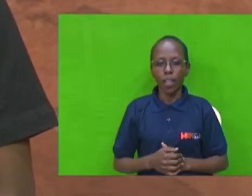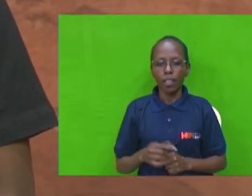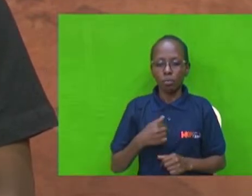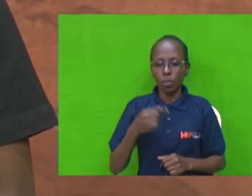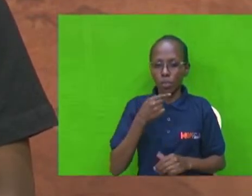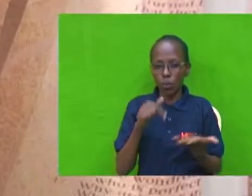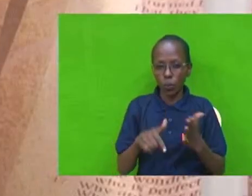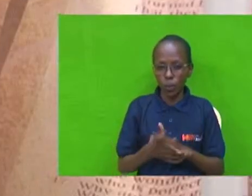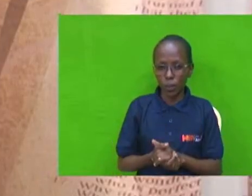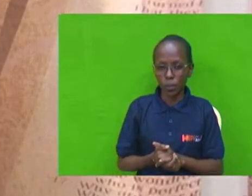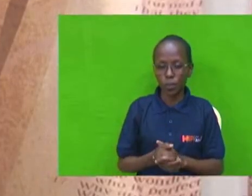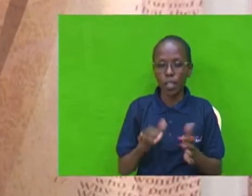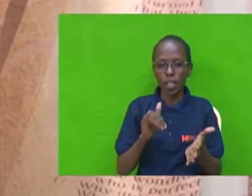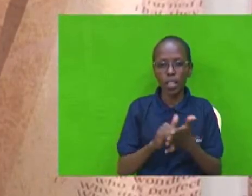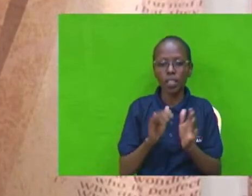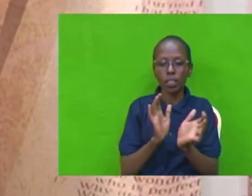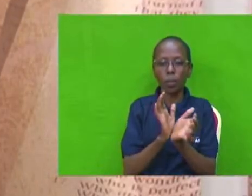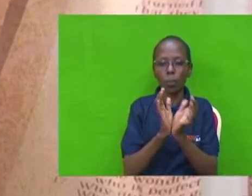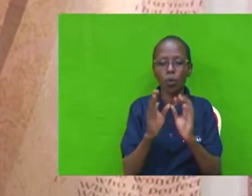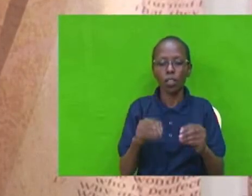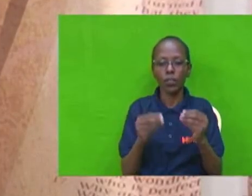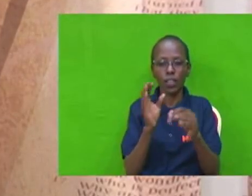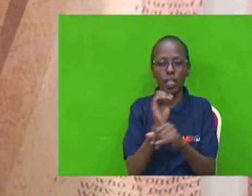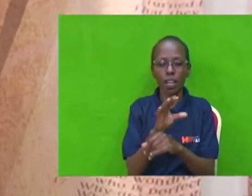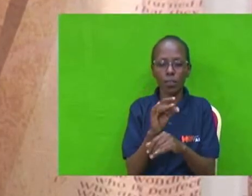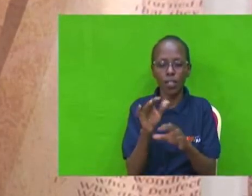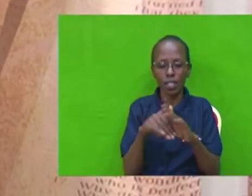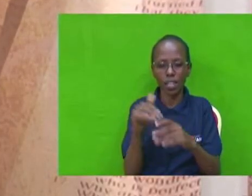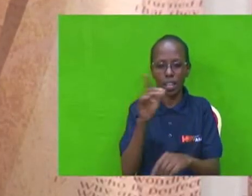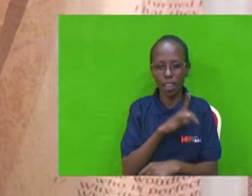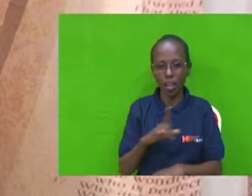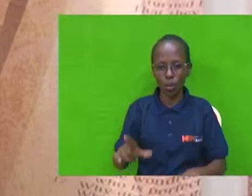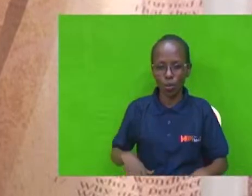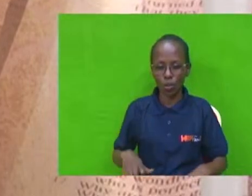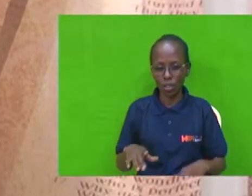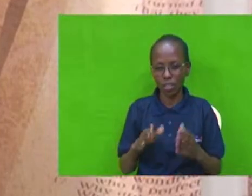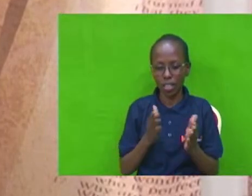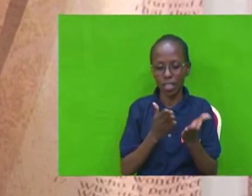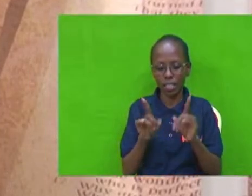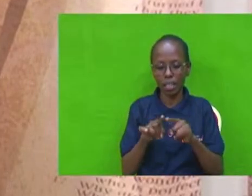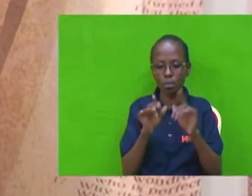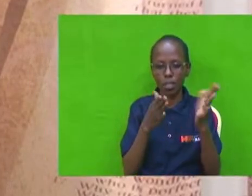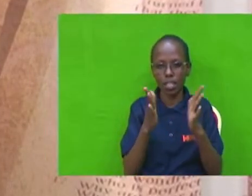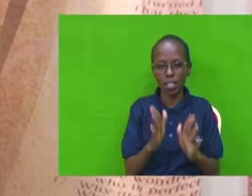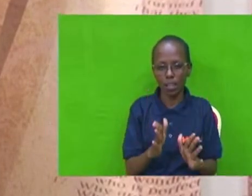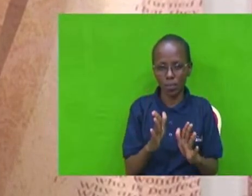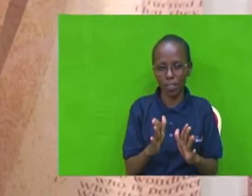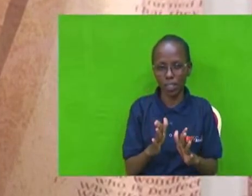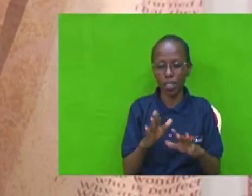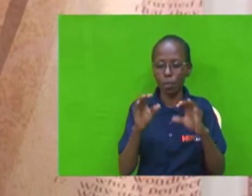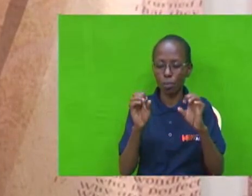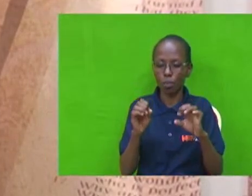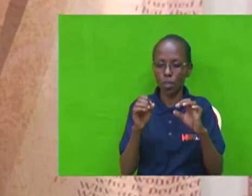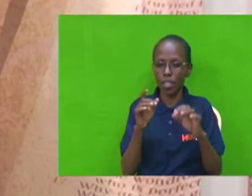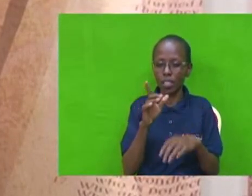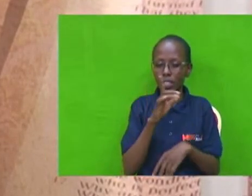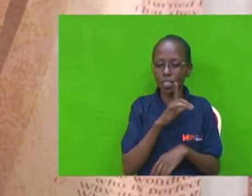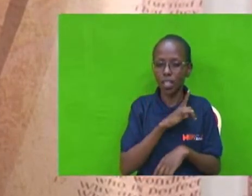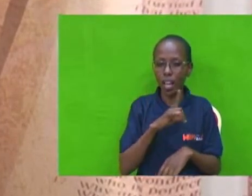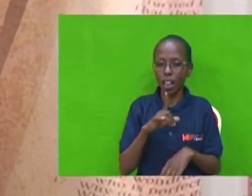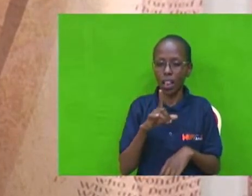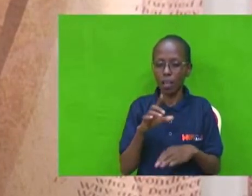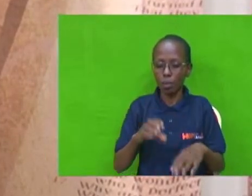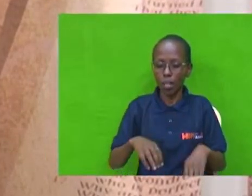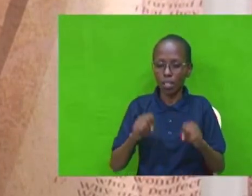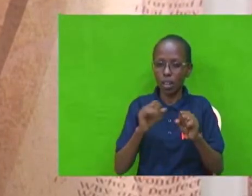kwamba Paulo anatoa wasia kwa bwana na ule mtumwa wake. Kwamba kuna bwana sasa wa wote ambaye